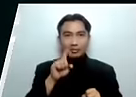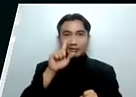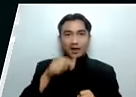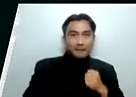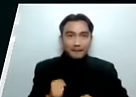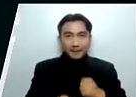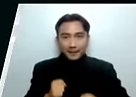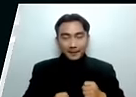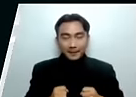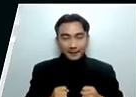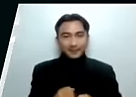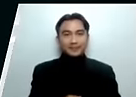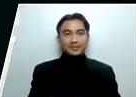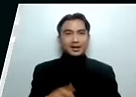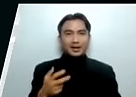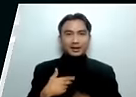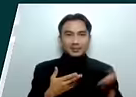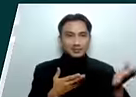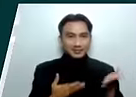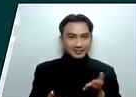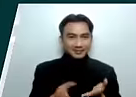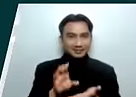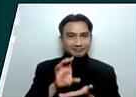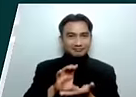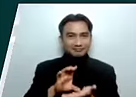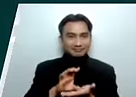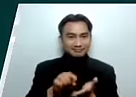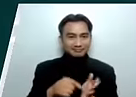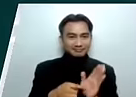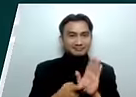May cake para sa sweet surprise.